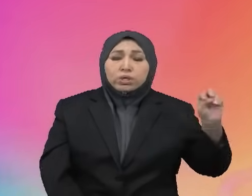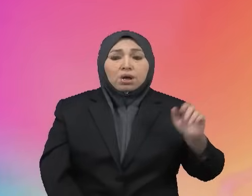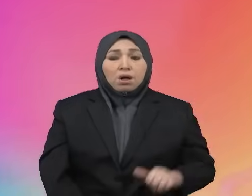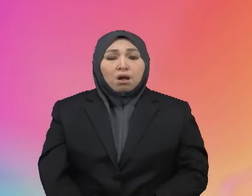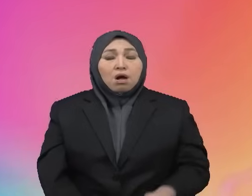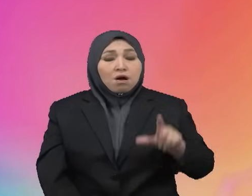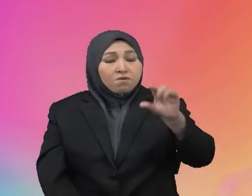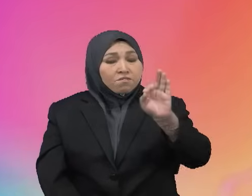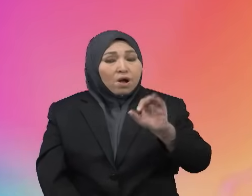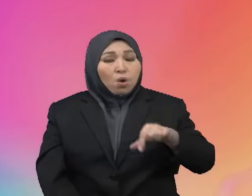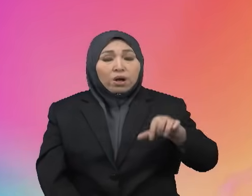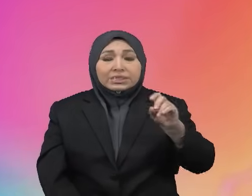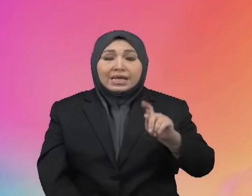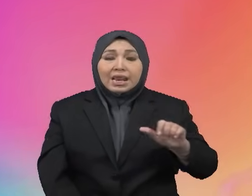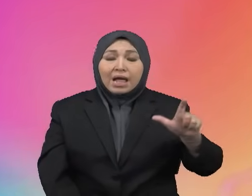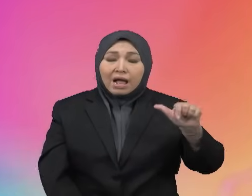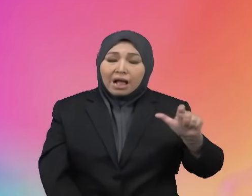qa'idun.